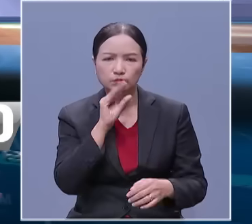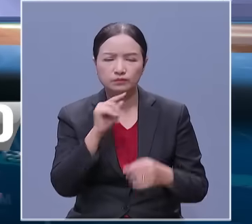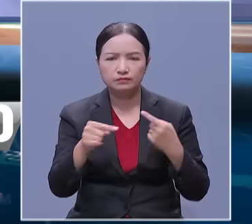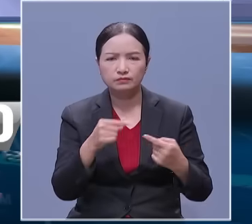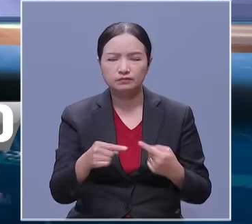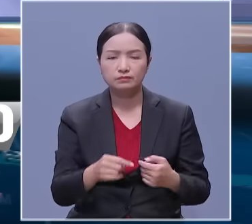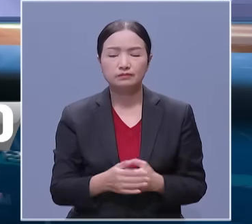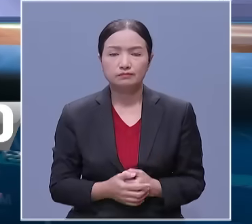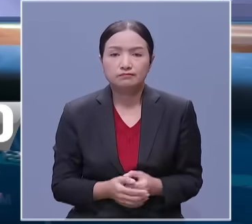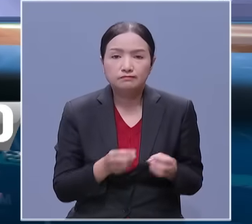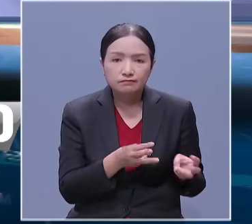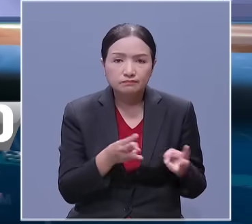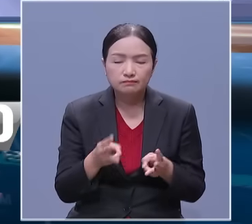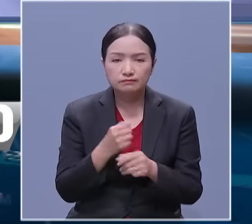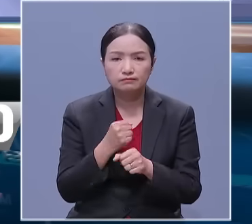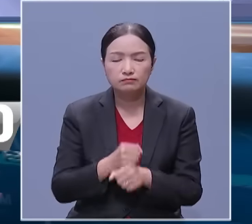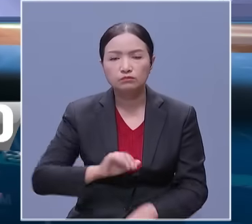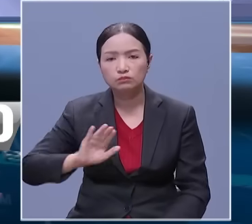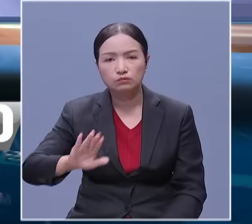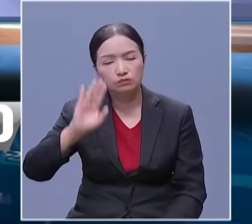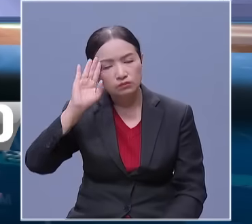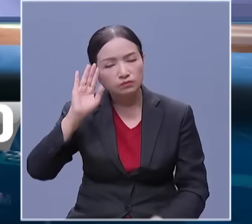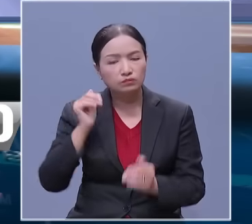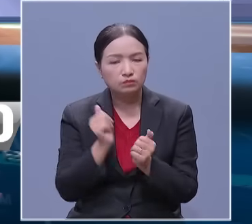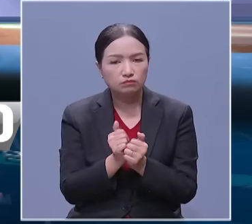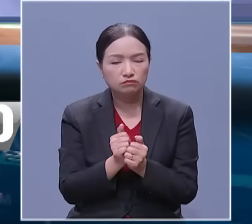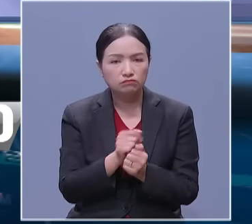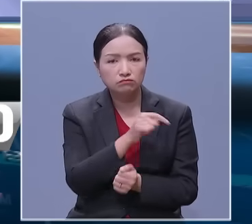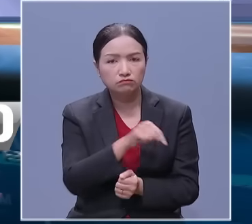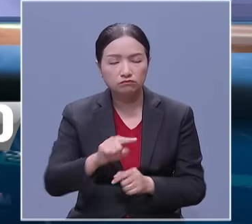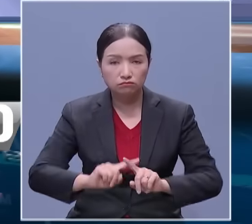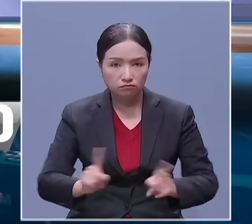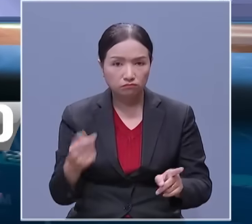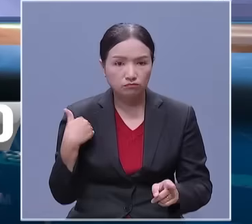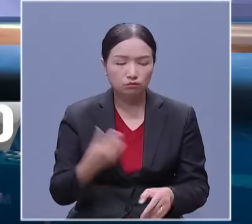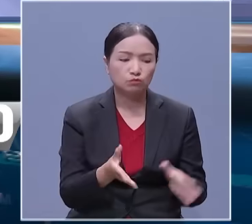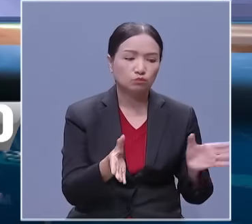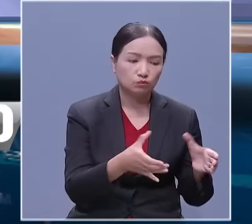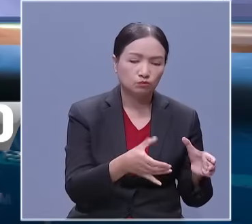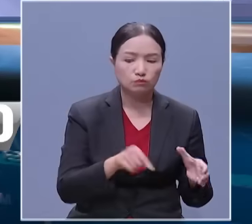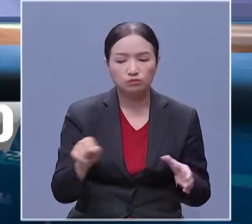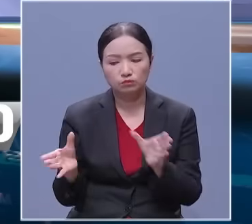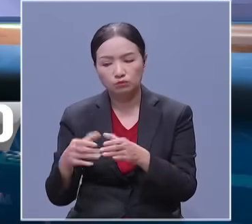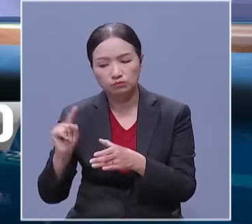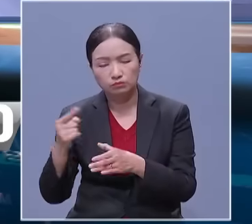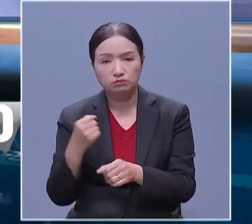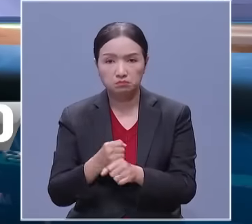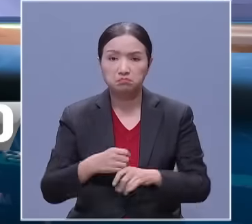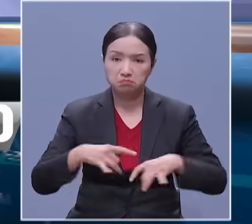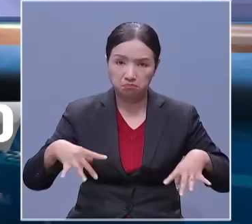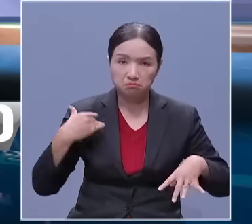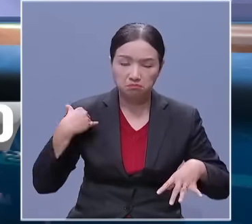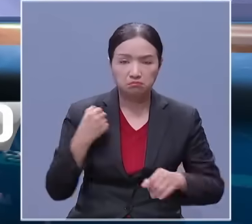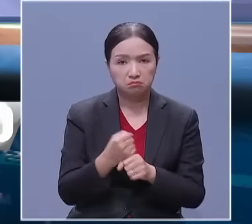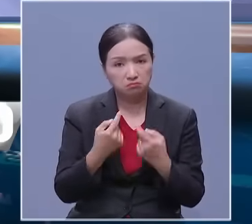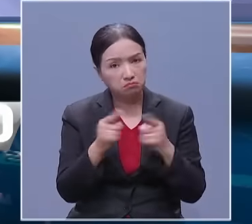ย่างนี้เนี่ยแนวทางในการทำงานของตำรวจมันจะแตกต่างกับชุดของบิ๊กโจ๊กที่ทำมาก่อนหน้านี ้ มีความขัดแย้งอะไรกันหรือเ